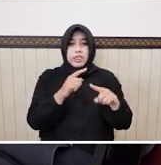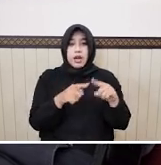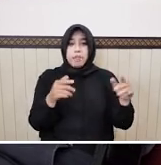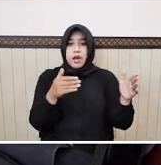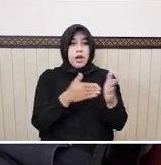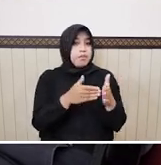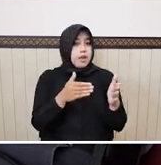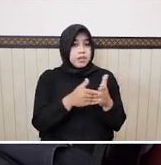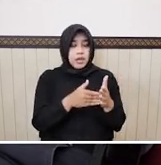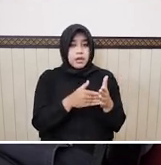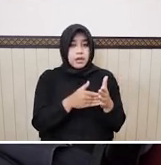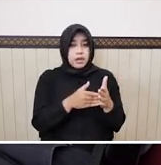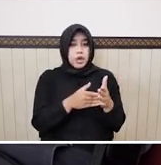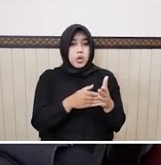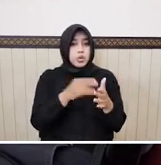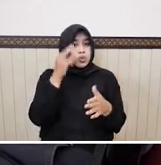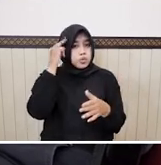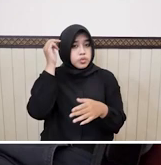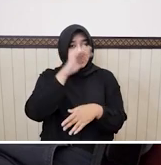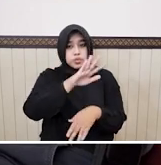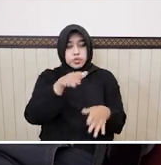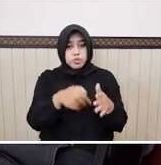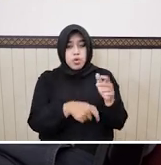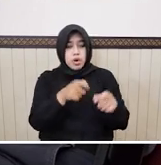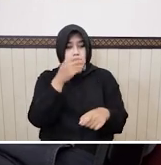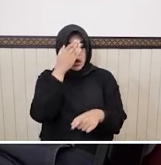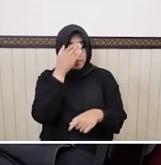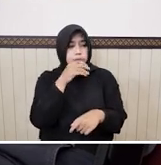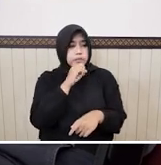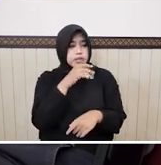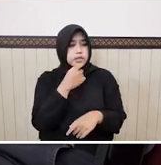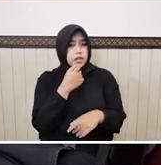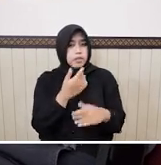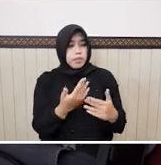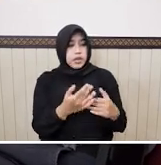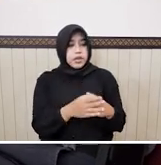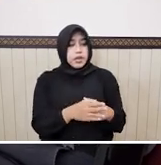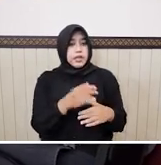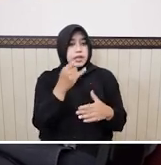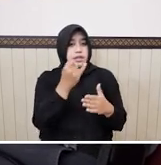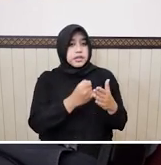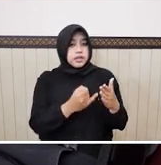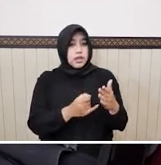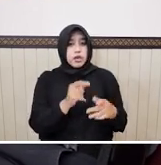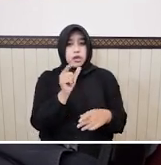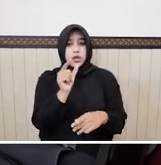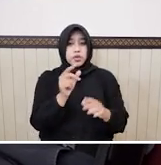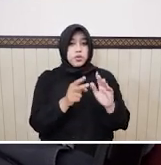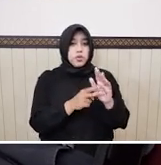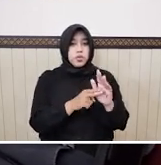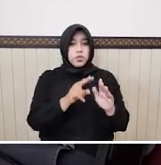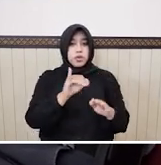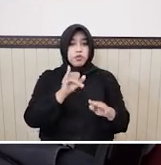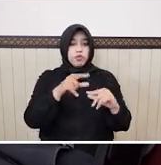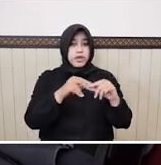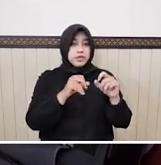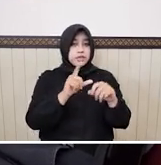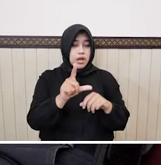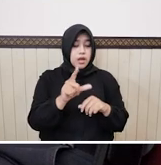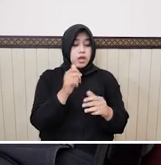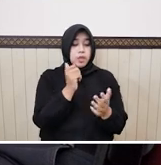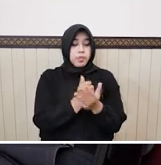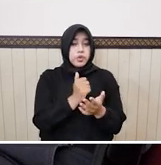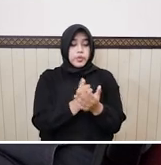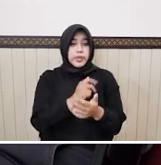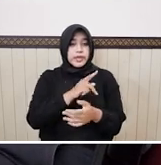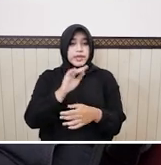hambatan-hambatan ibu-ibu semua Iya ini katanya dengan Kenapa kita bicaranya adalah desain universal karena kemudian sebetulnya Kita Tidak